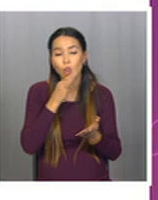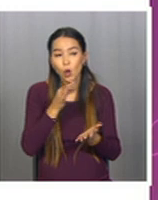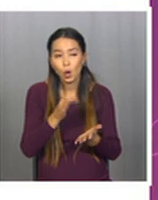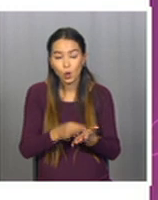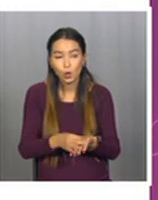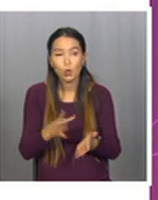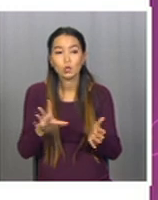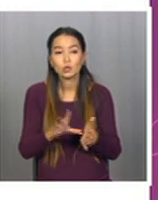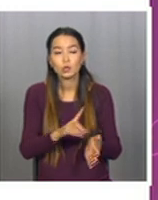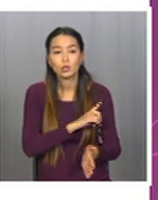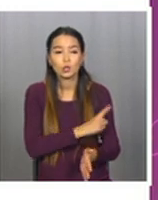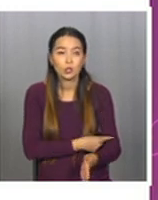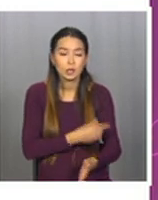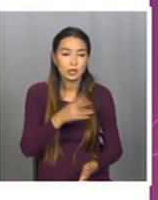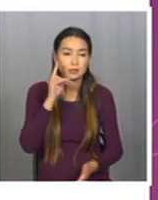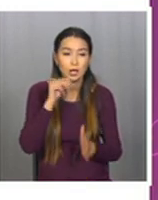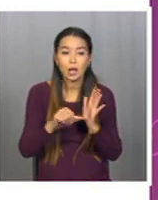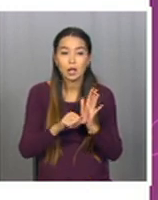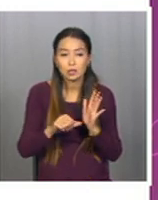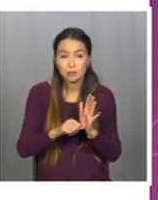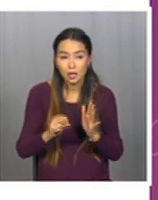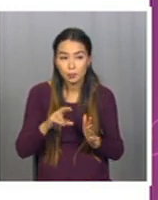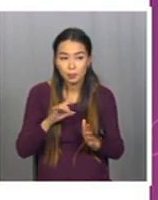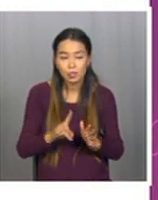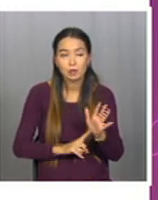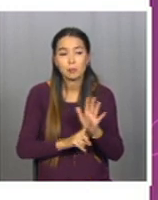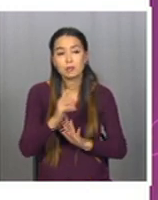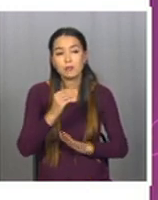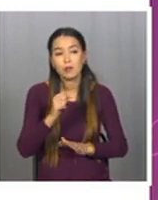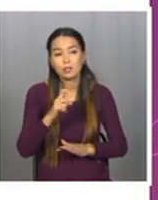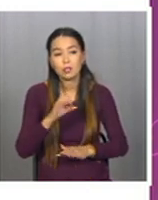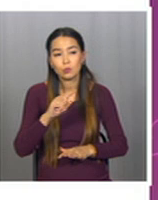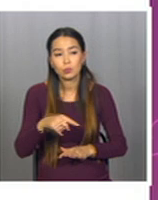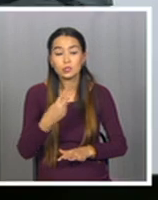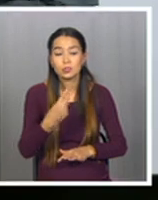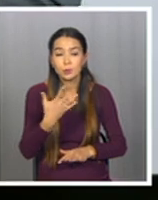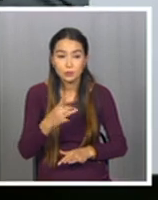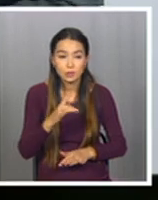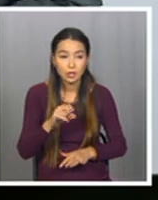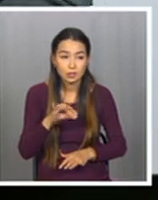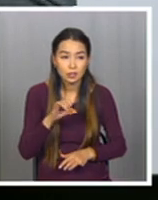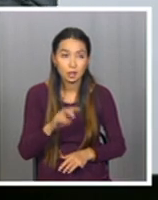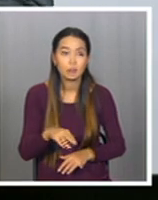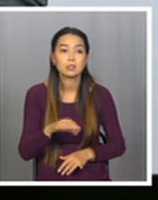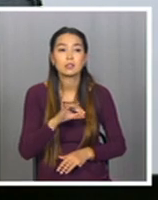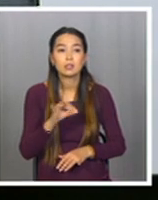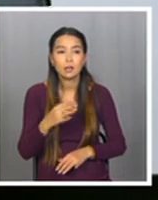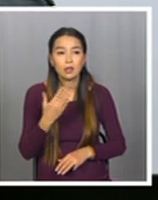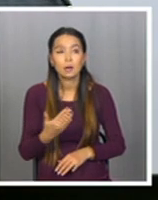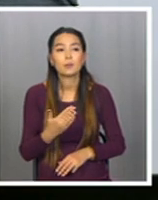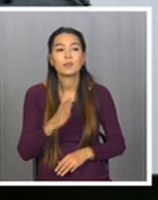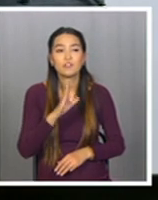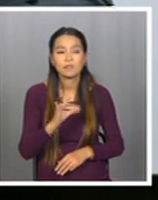тоқ күшінің әсерлік мәні 6 ампер, бастапқы фаза 0,125 радиан және жиілігіміз